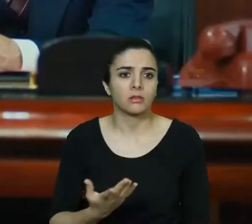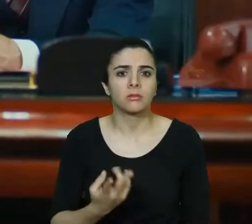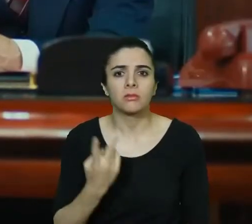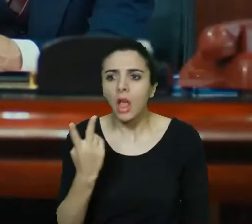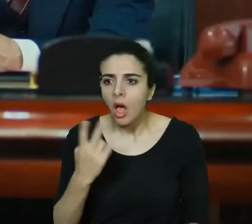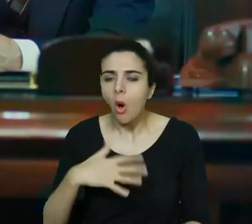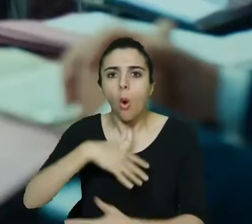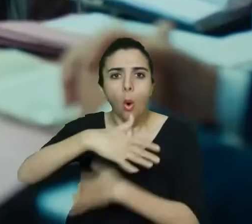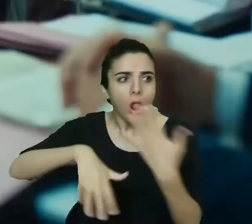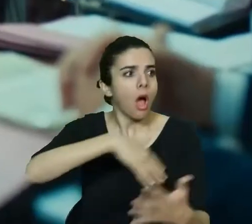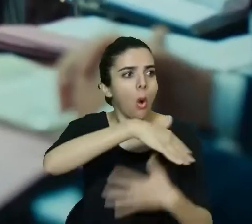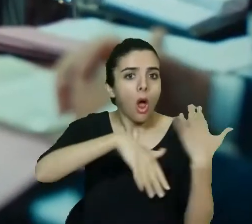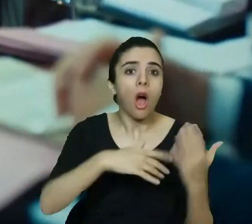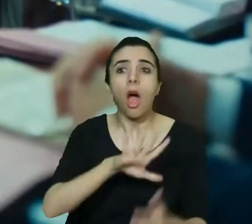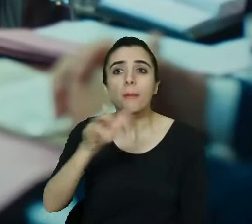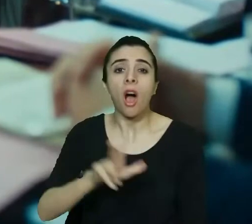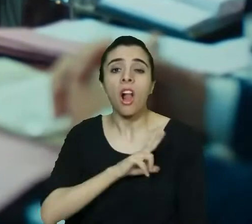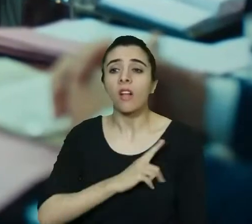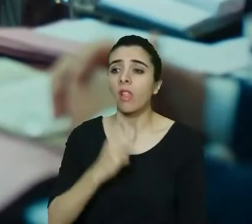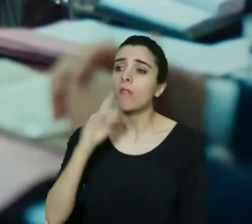İki hadisede de Alevileri suçluyorlar.